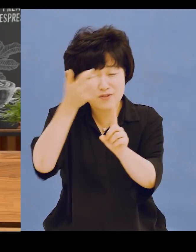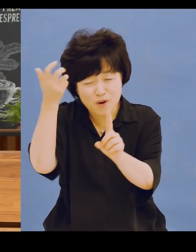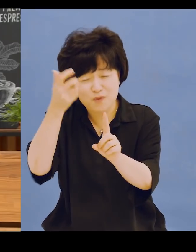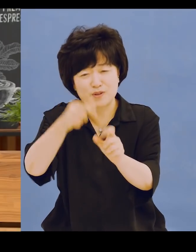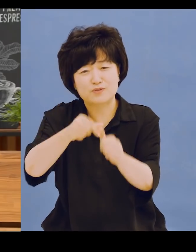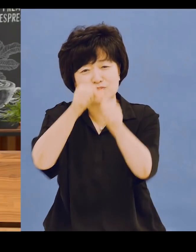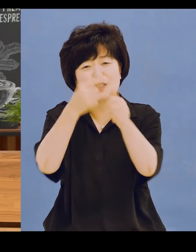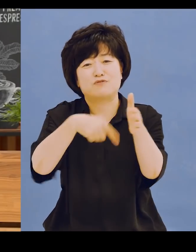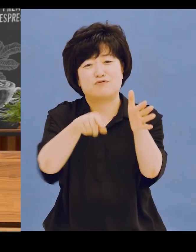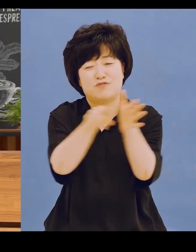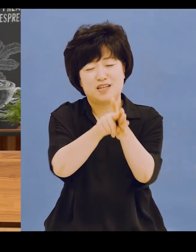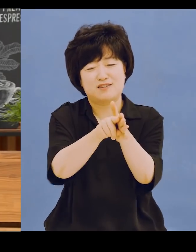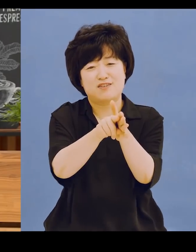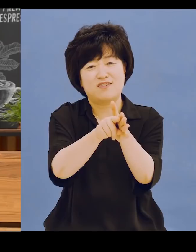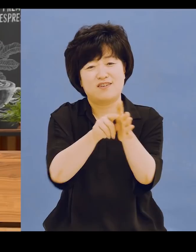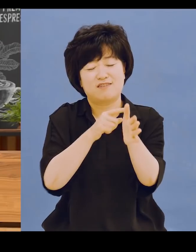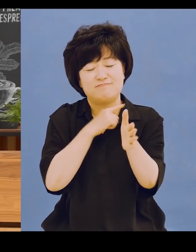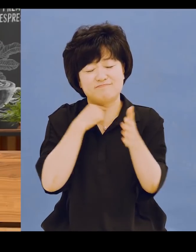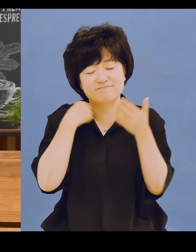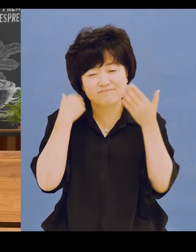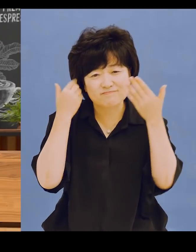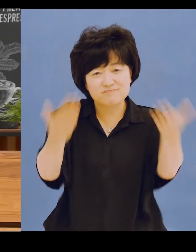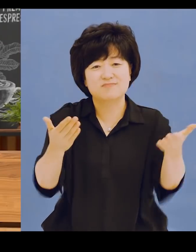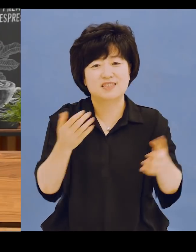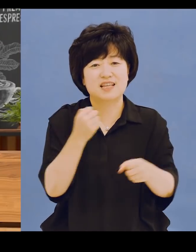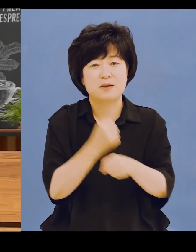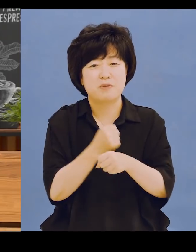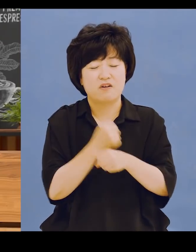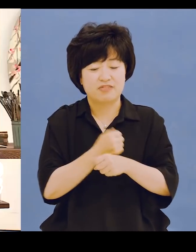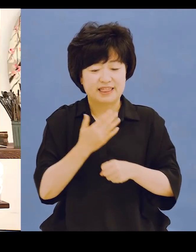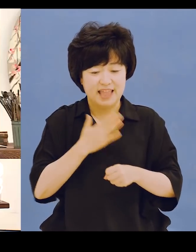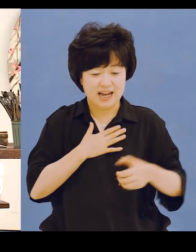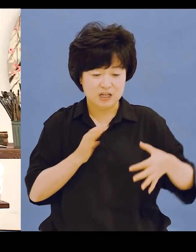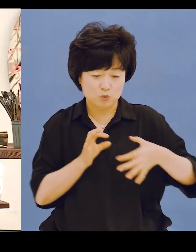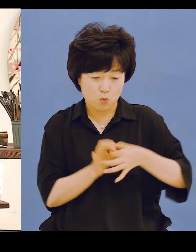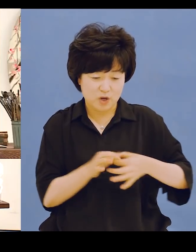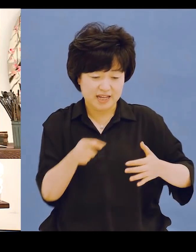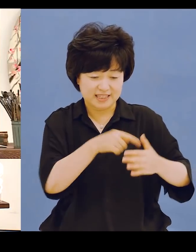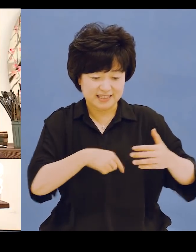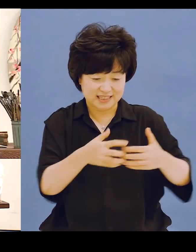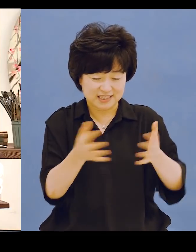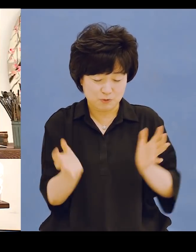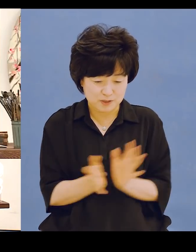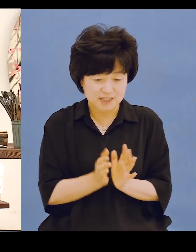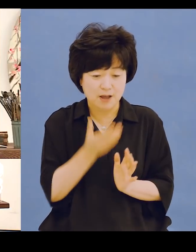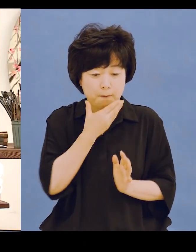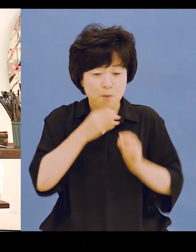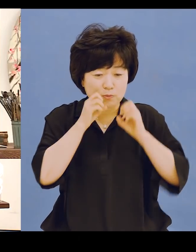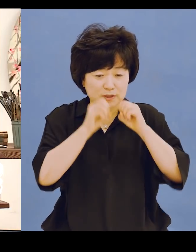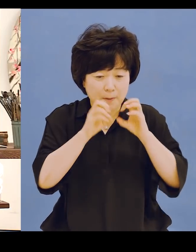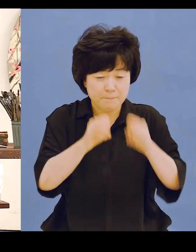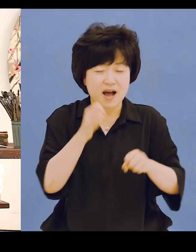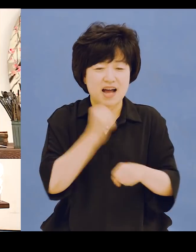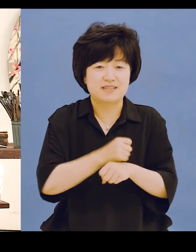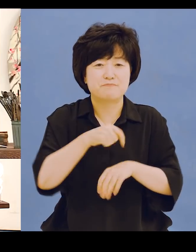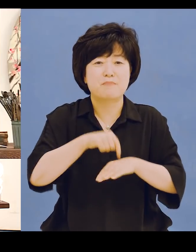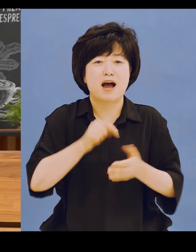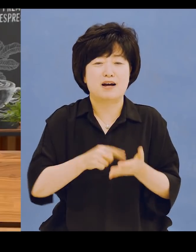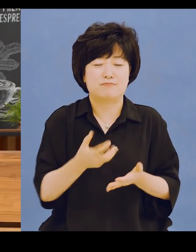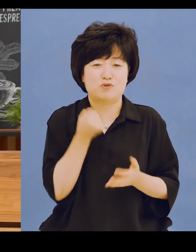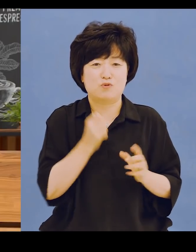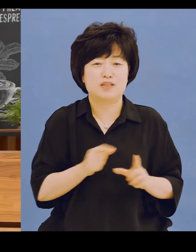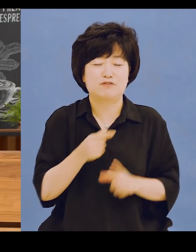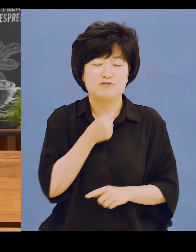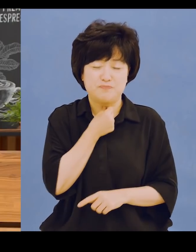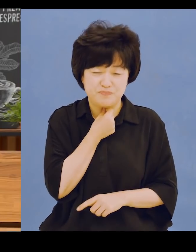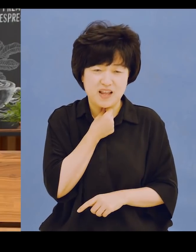내가 속한 회사에서 직장에서 어떤 소그룹에서 그런 마음으로 선교하는 마음으로 살아야겠다는 생각이 들었어요.